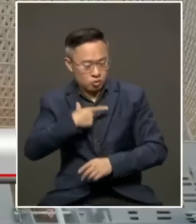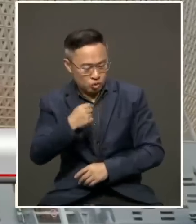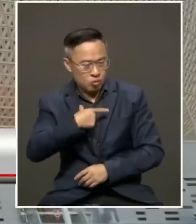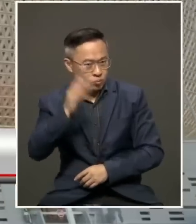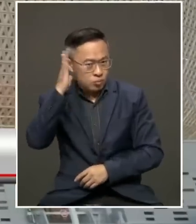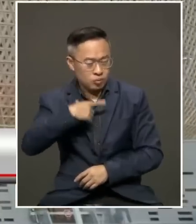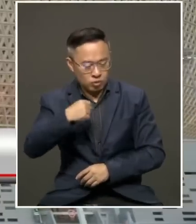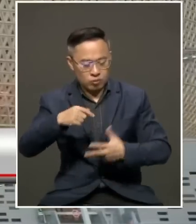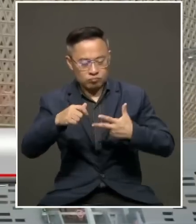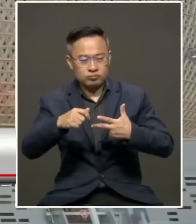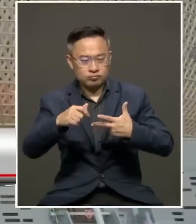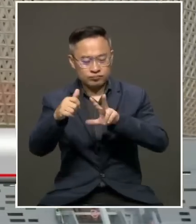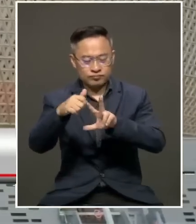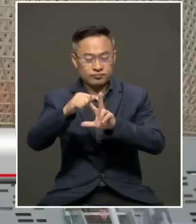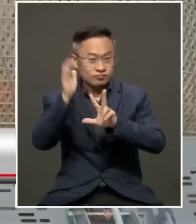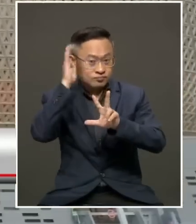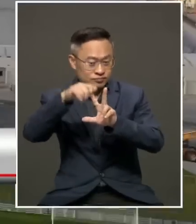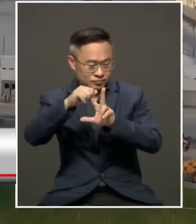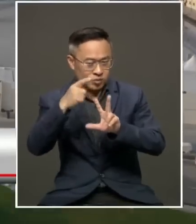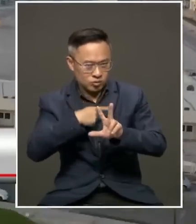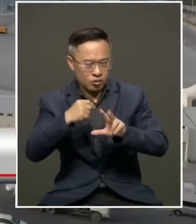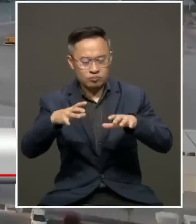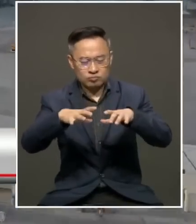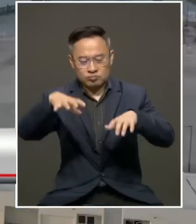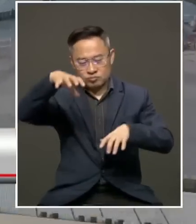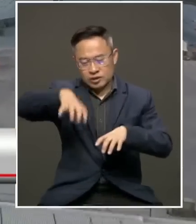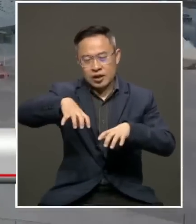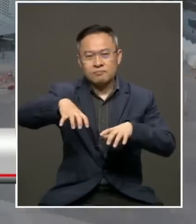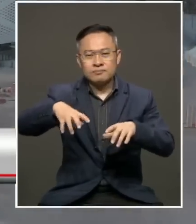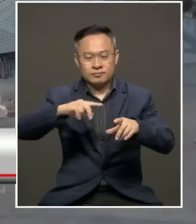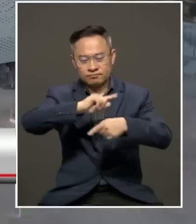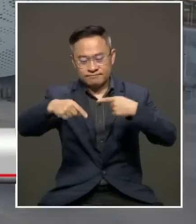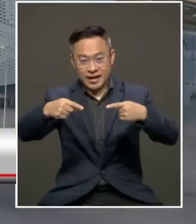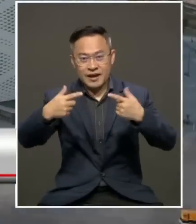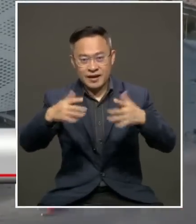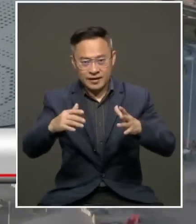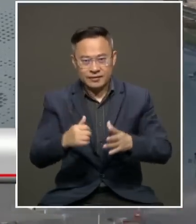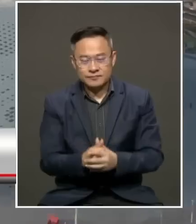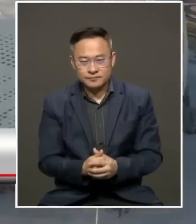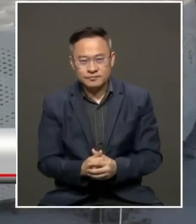เรียบหรูแล้วก็มีเรื่องราวของวัฒนธรรมเข้ามาเกี่ยวข้อง